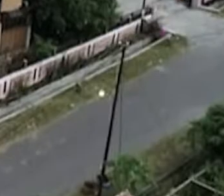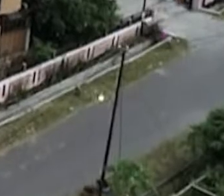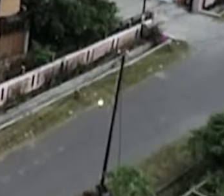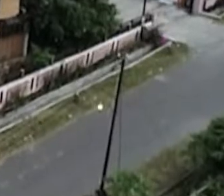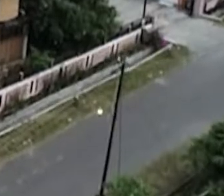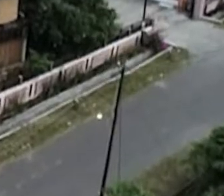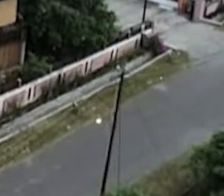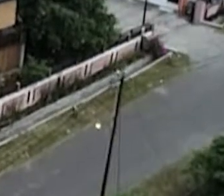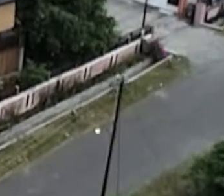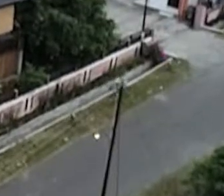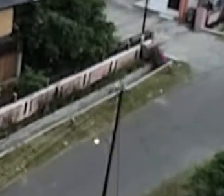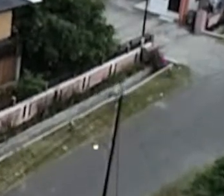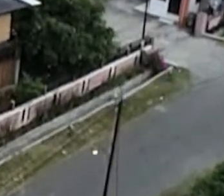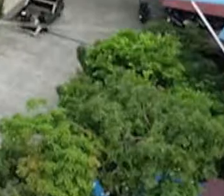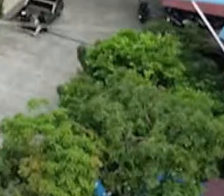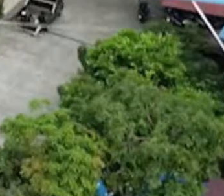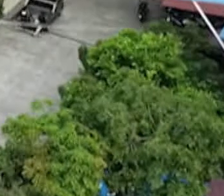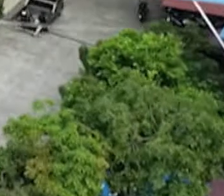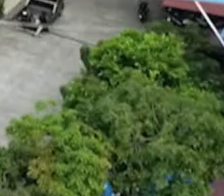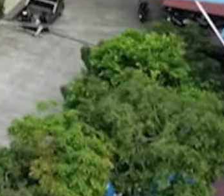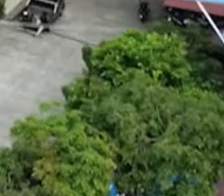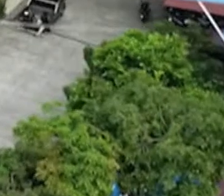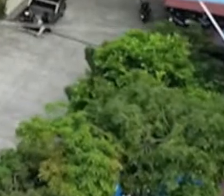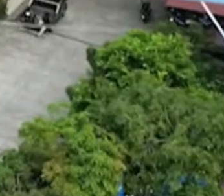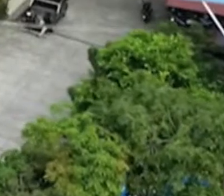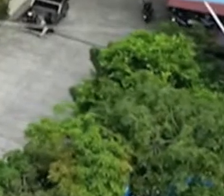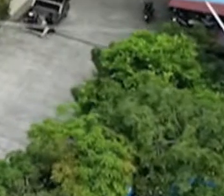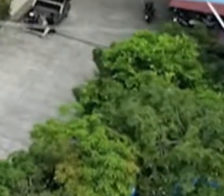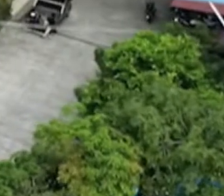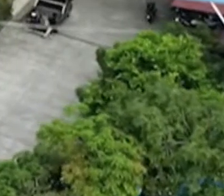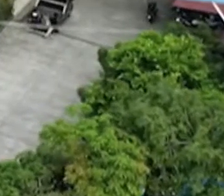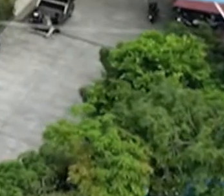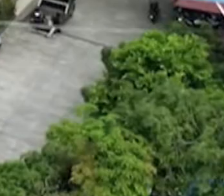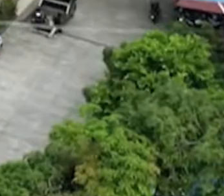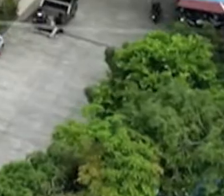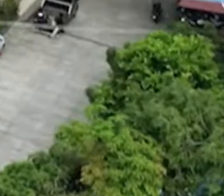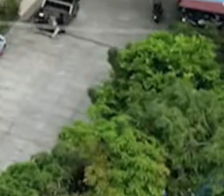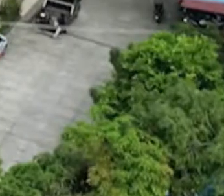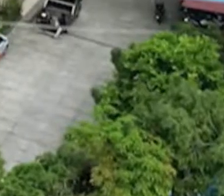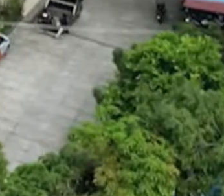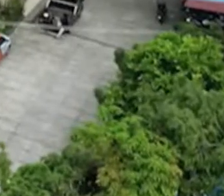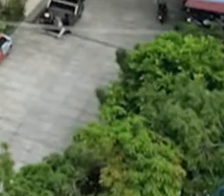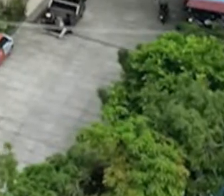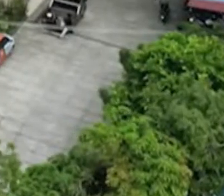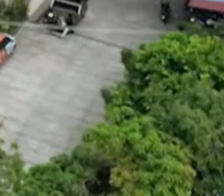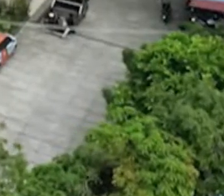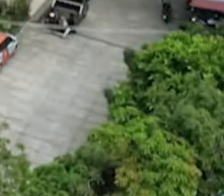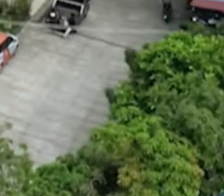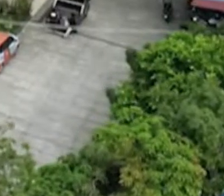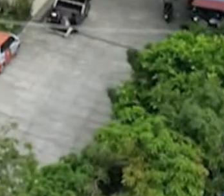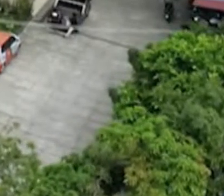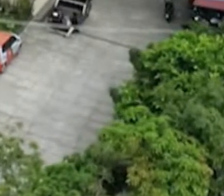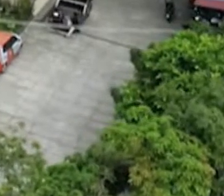ketiga pemilihan Bupati dan Wakil Bupati Kabupaten Tojo Una-Una tahun 2020.